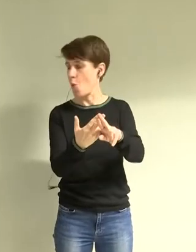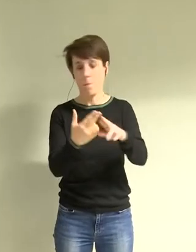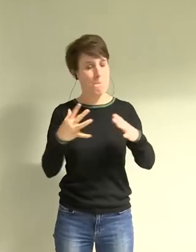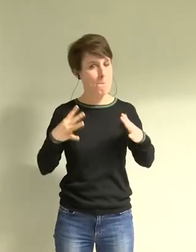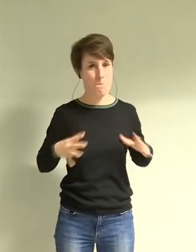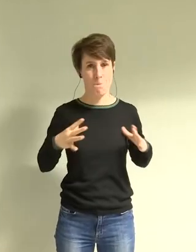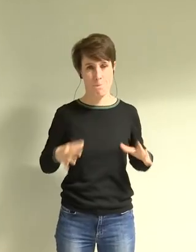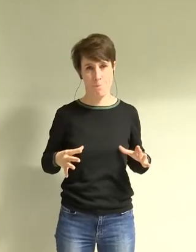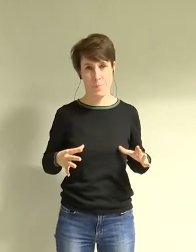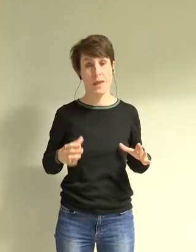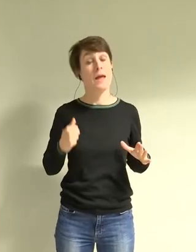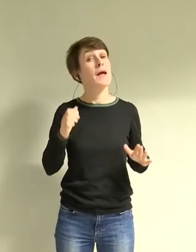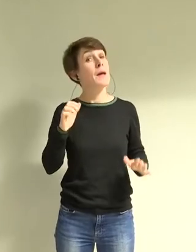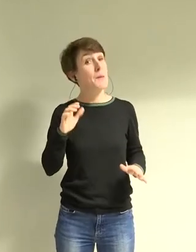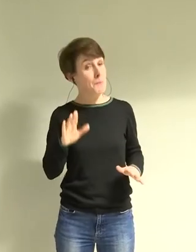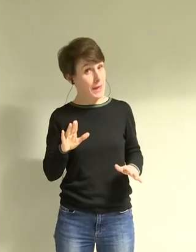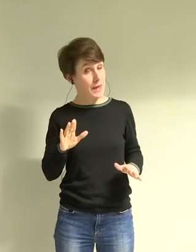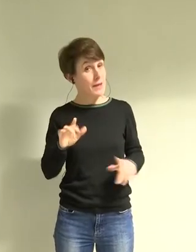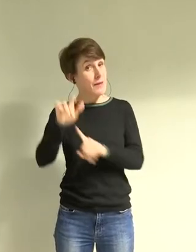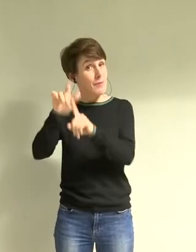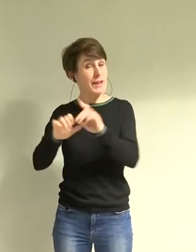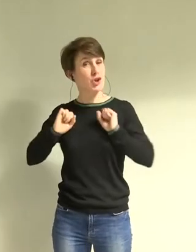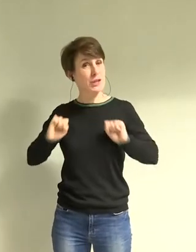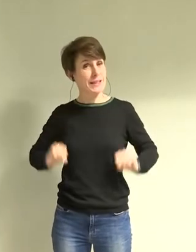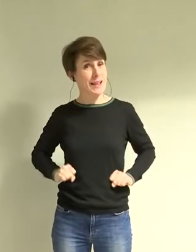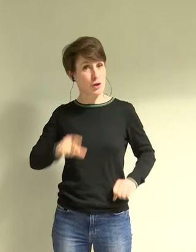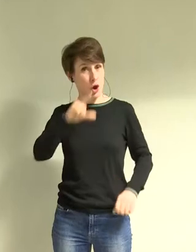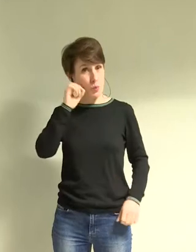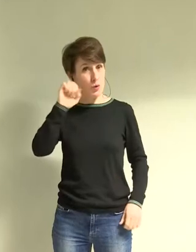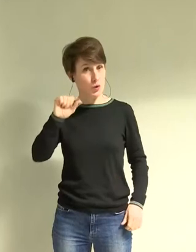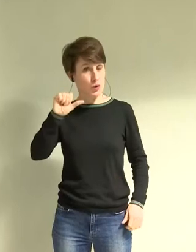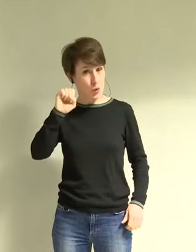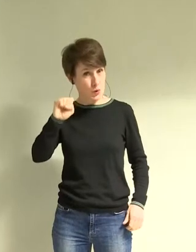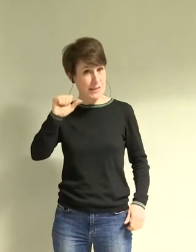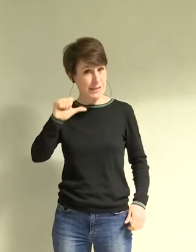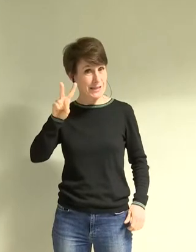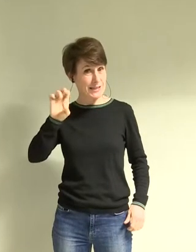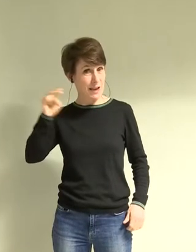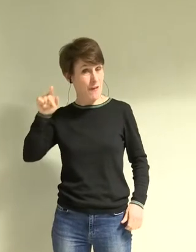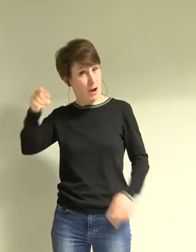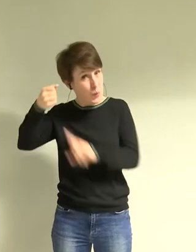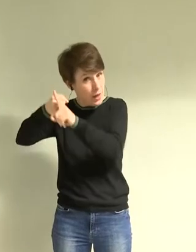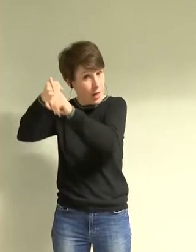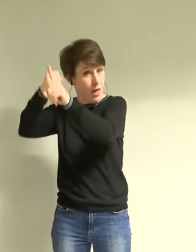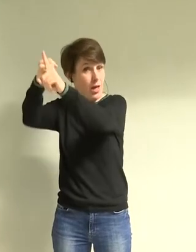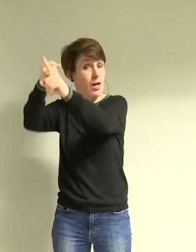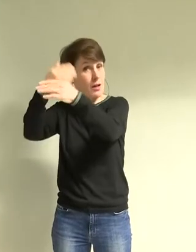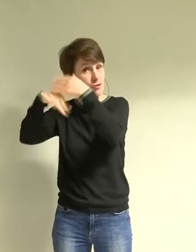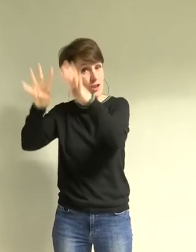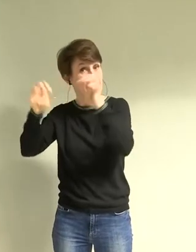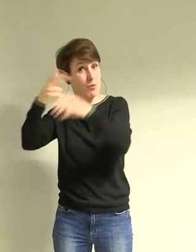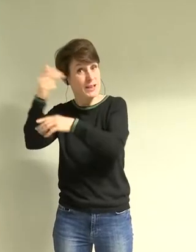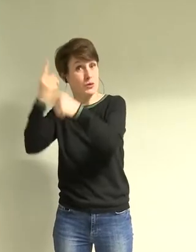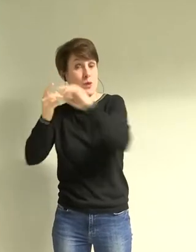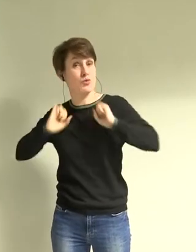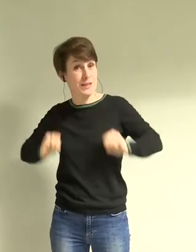qu'il est certain c'est que le sénateur savard s'est déjà saisie de cette question il mène sa bataille parlementaire donc en l'occurrence 7 se veut